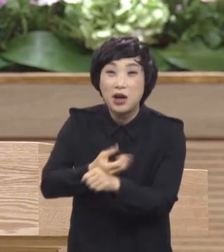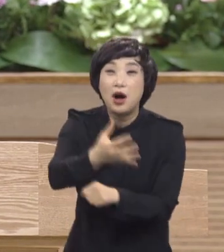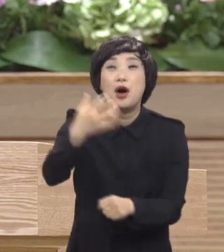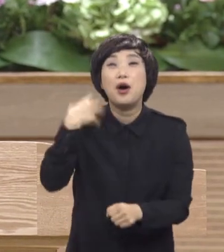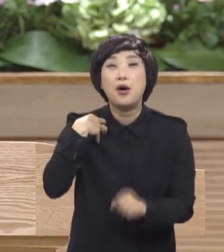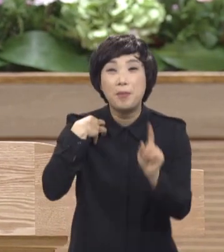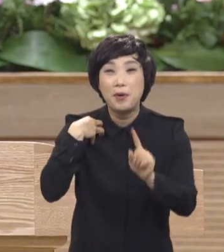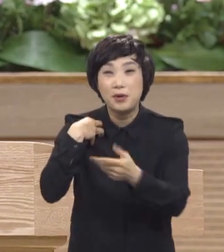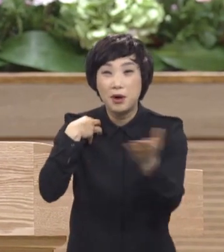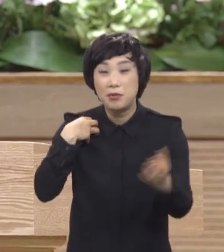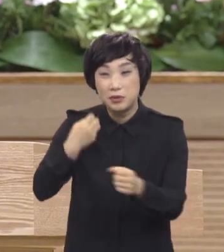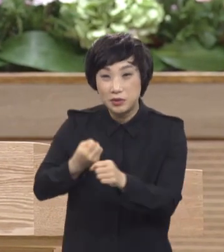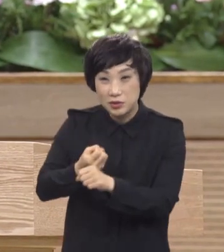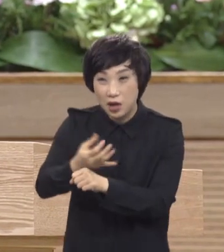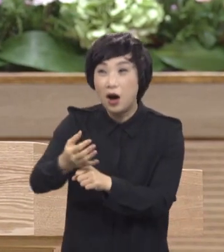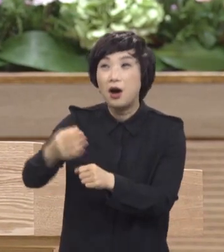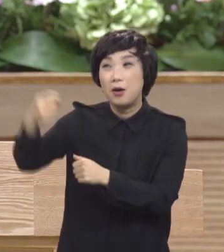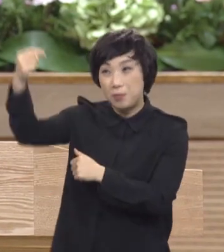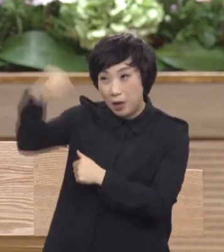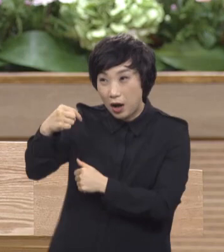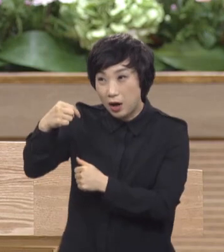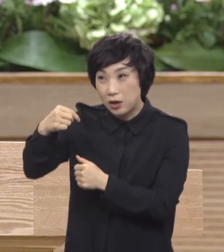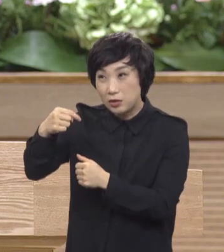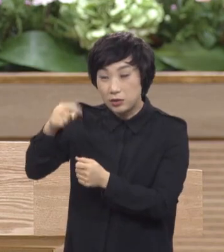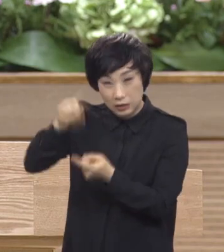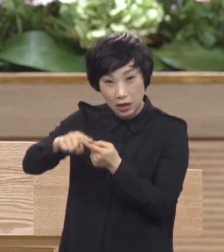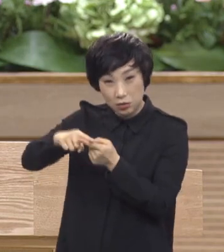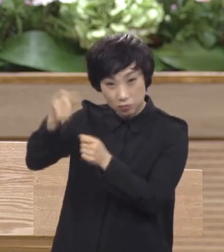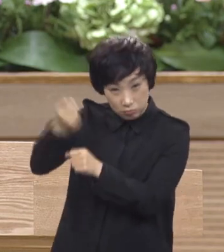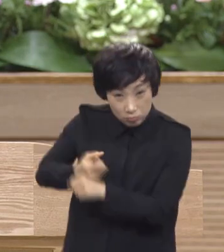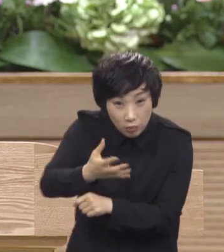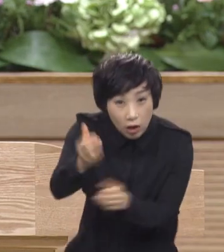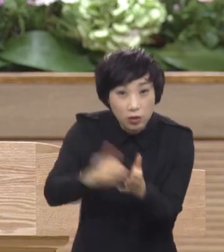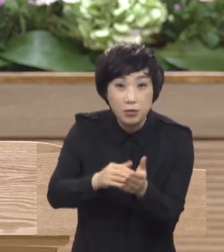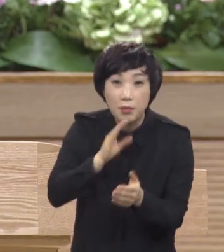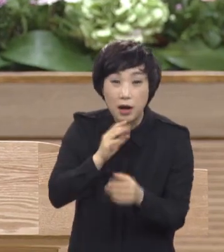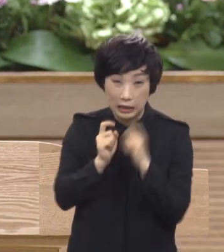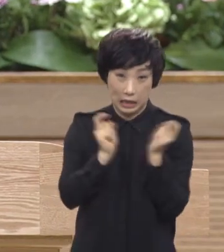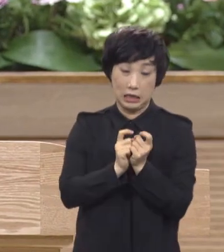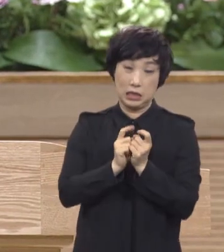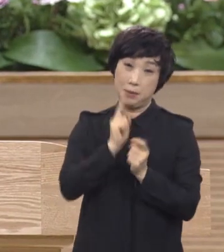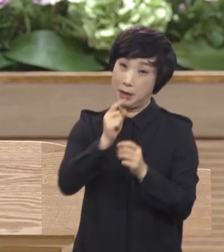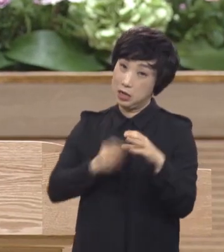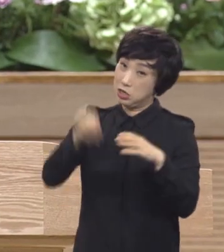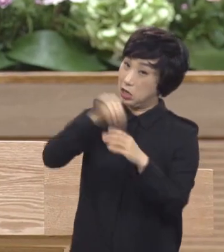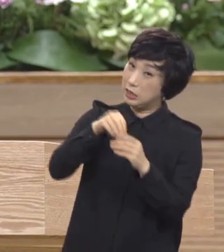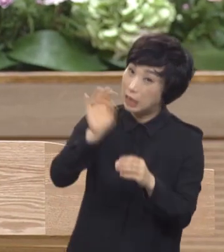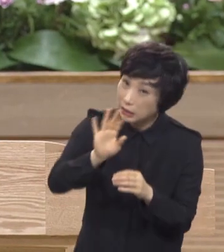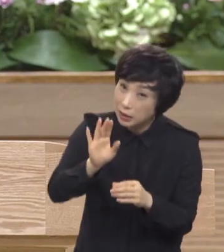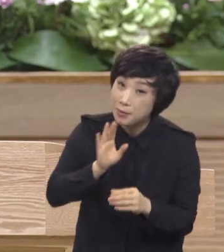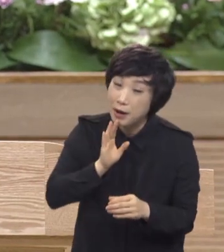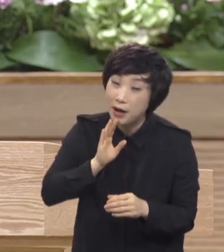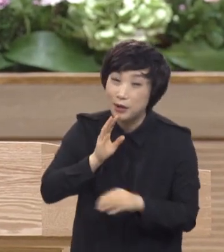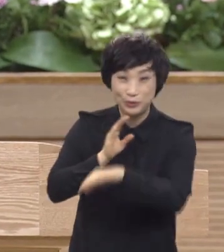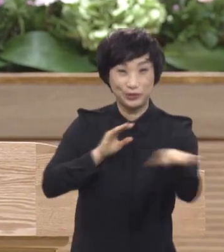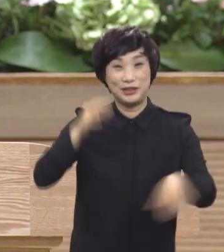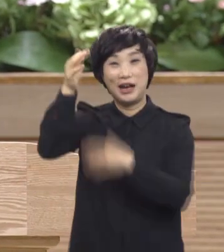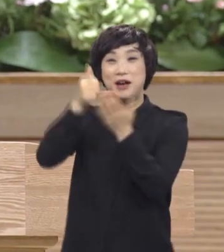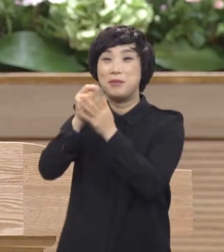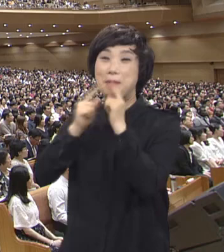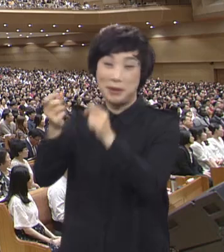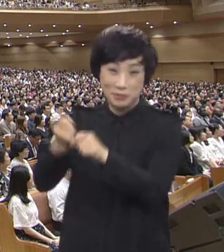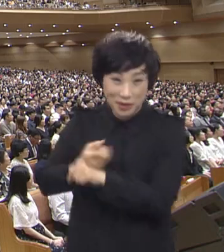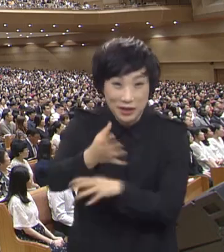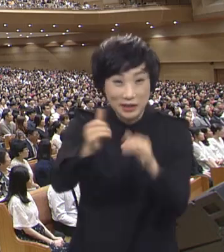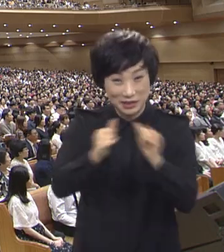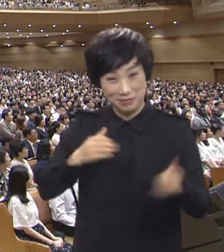전달받은 말 위에 다른 말을 하면 큰일 난다 이 말이오 우리는 하나님 말씀에 전달자가 되길 원합니다